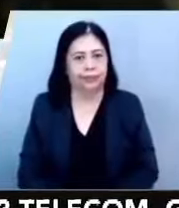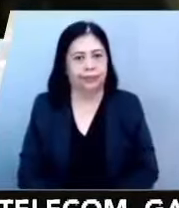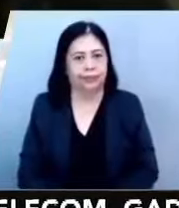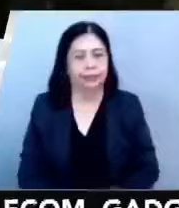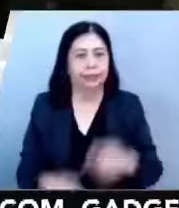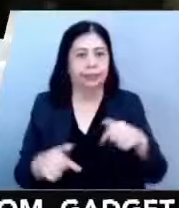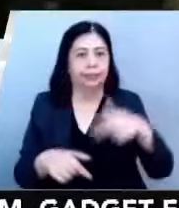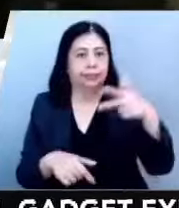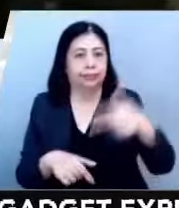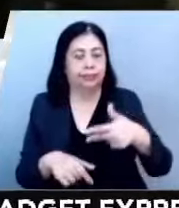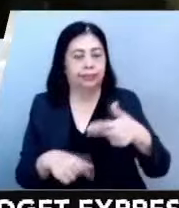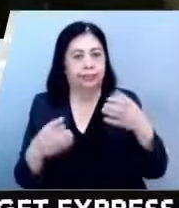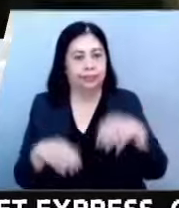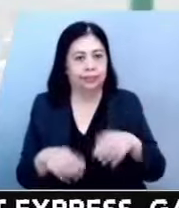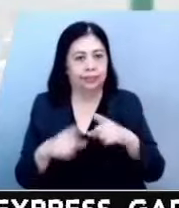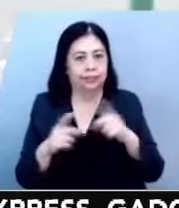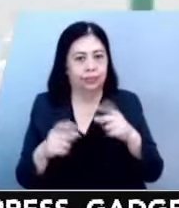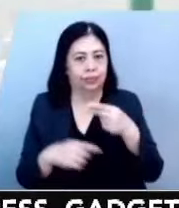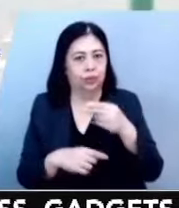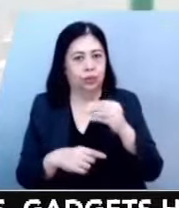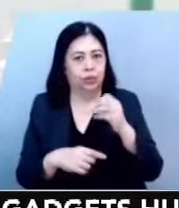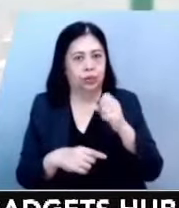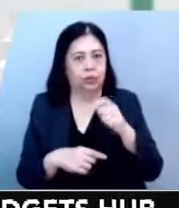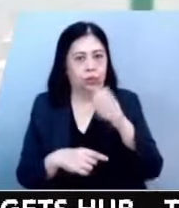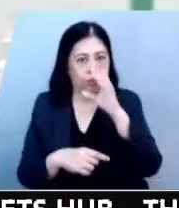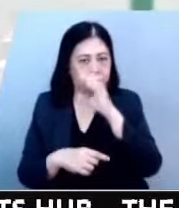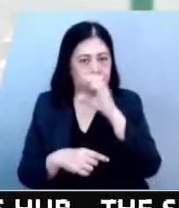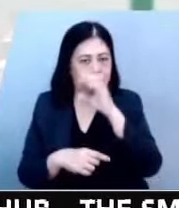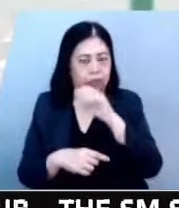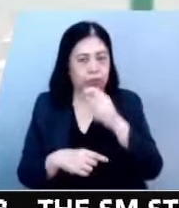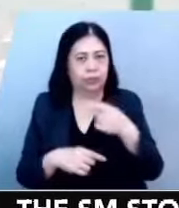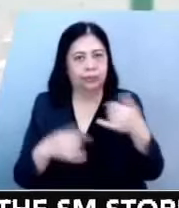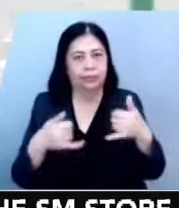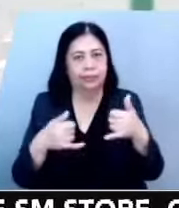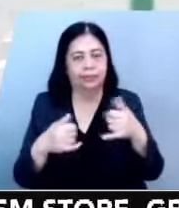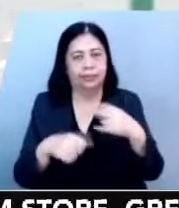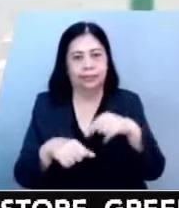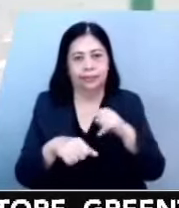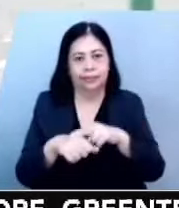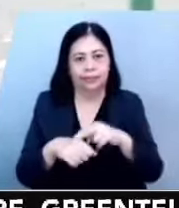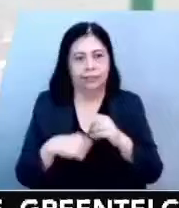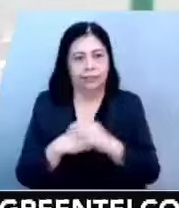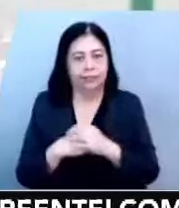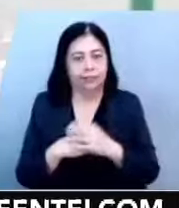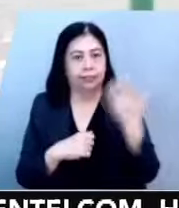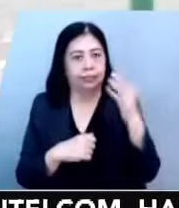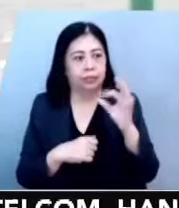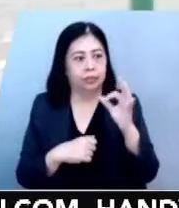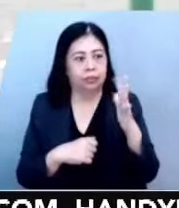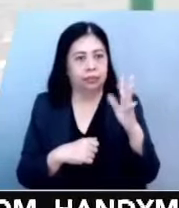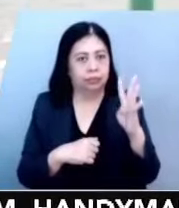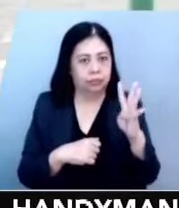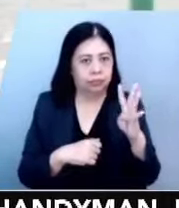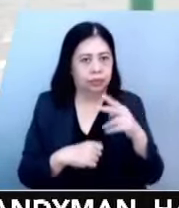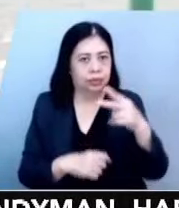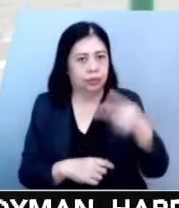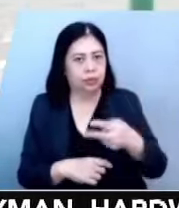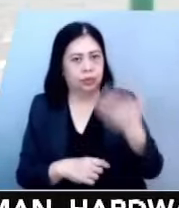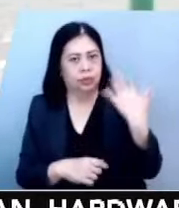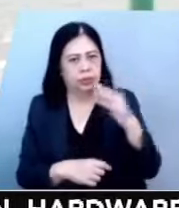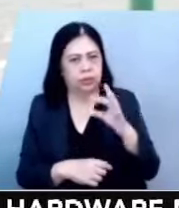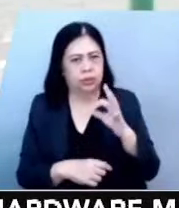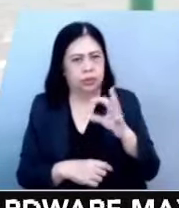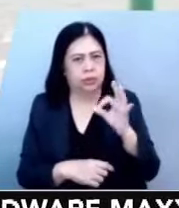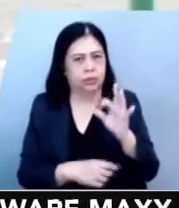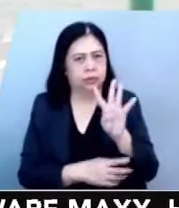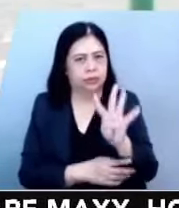pagkakataon na mag-host ang Cebu City sa Palarong Pambansa. Una noong 1954 at pangalawa noong 1994.